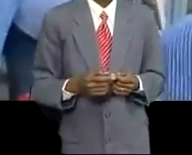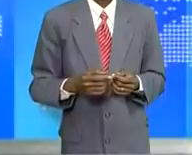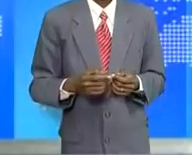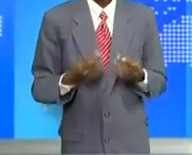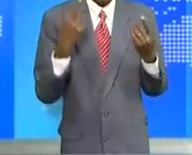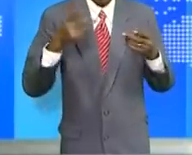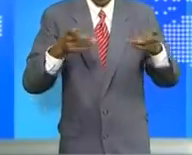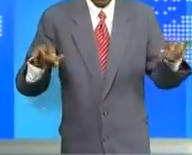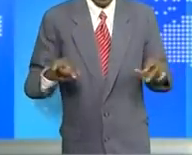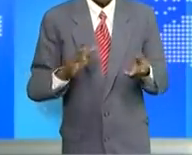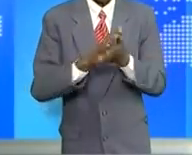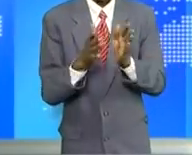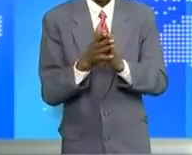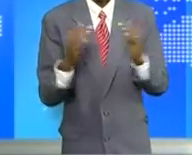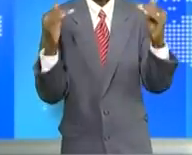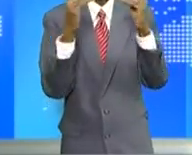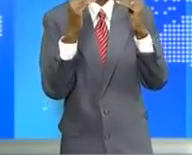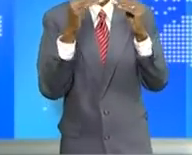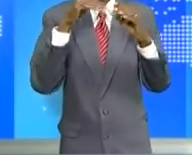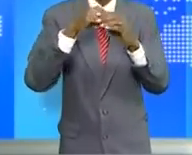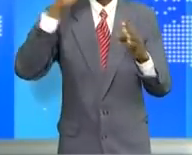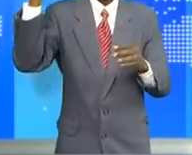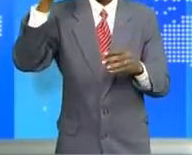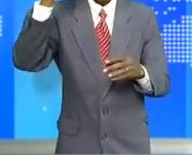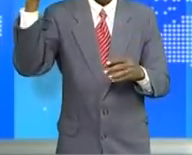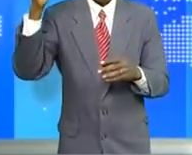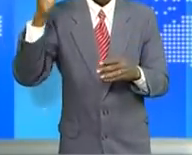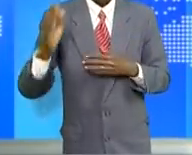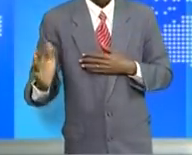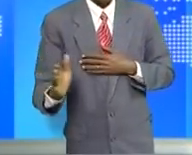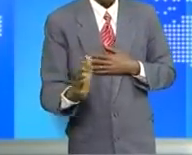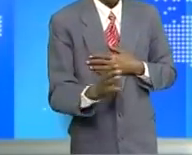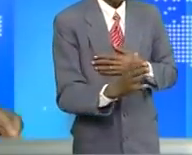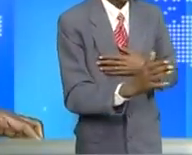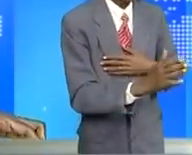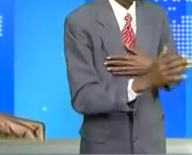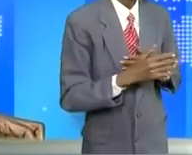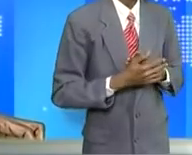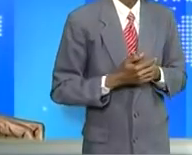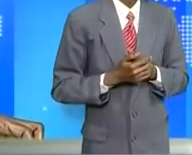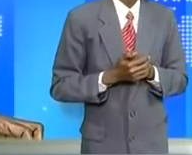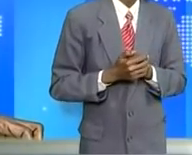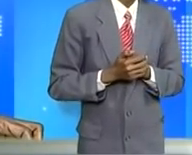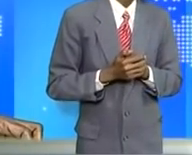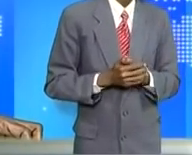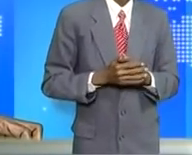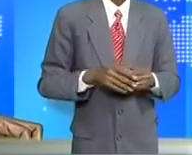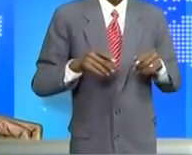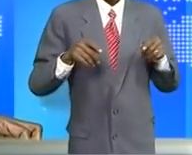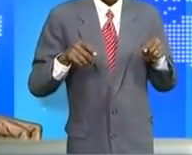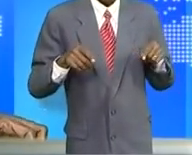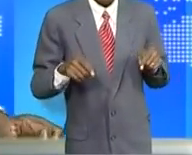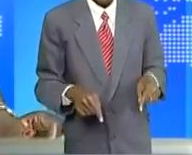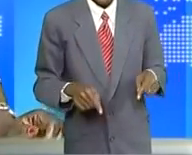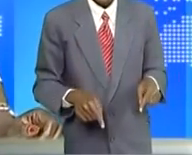international. La Sino-Congolaise des mines passe à la deuxième phase de son projet minier en République démocratique